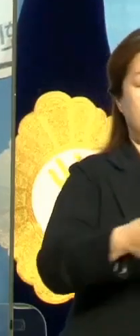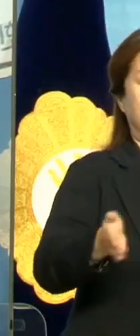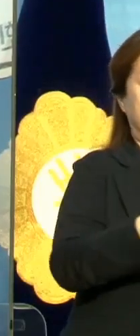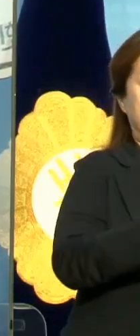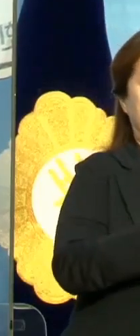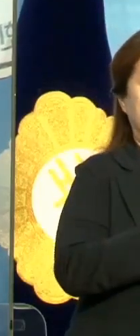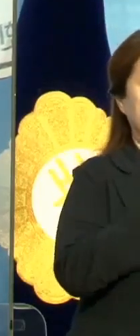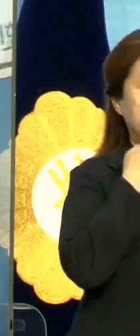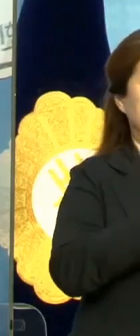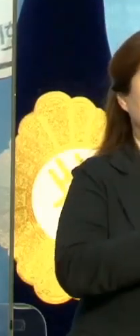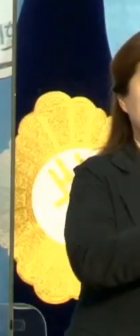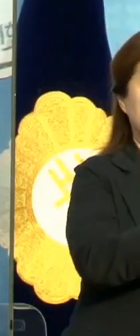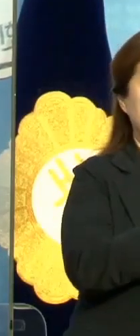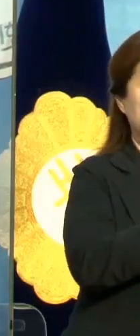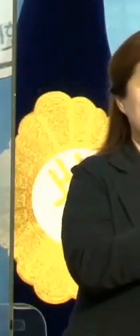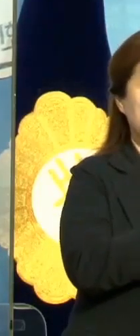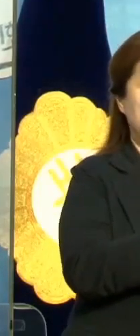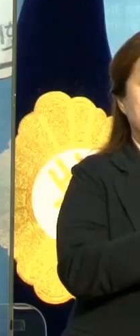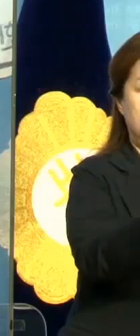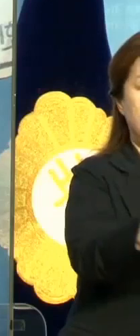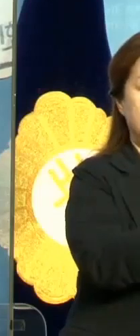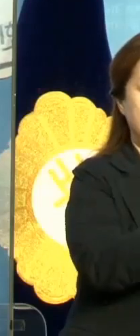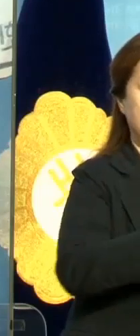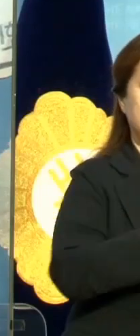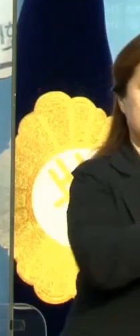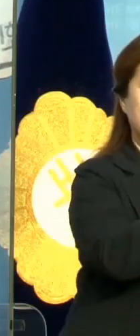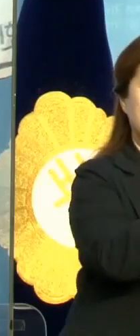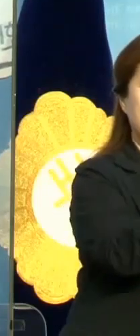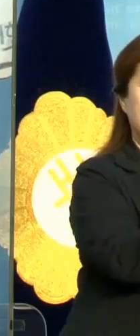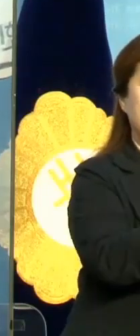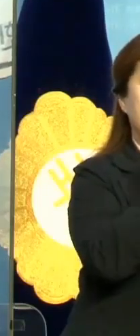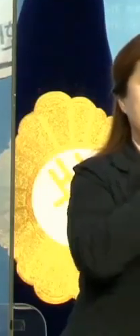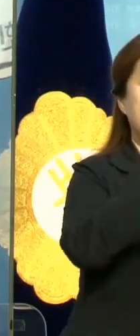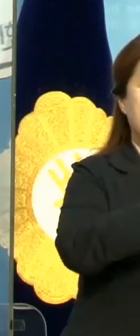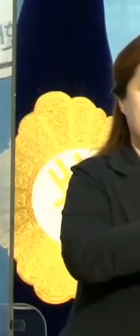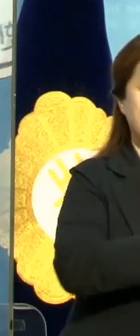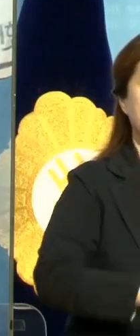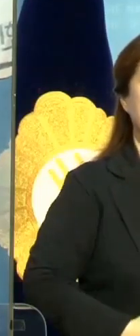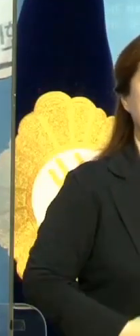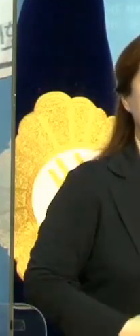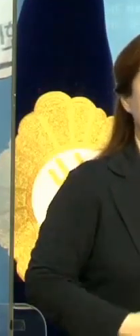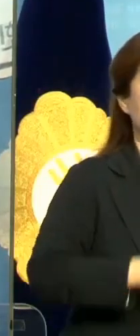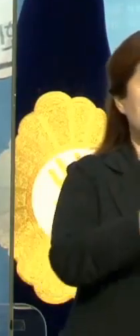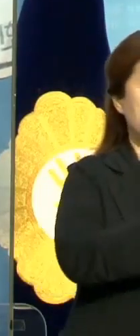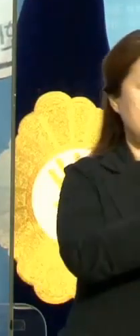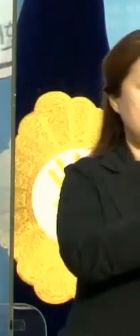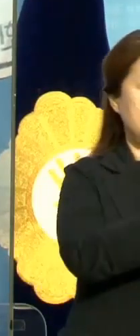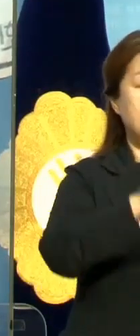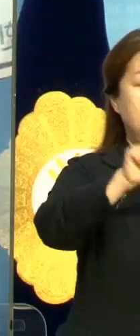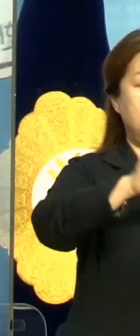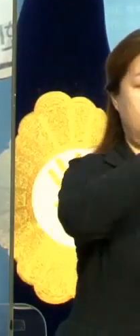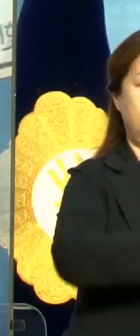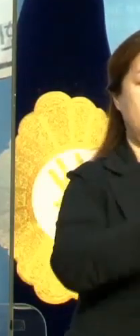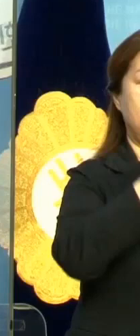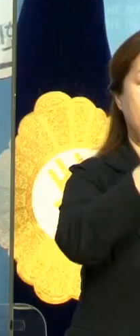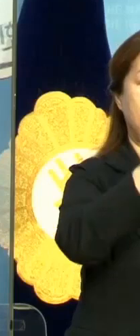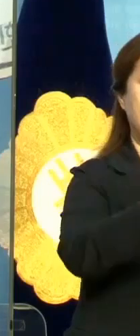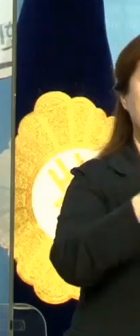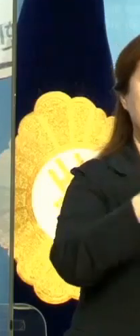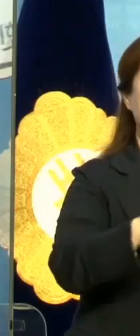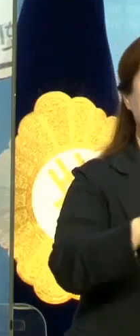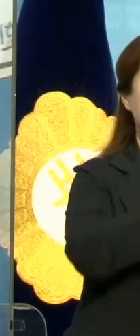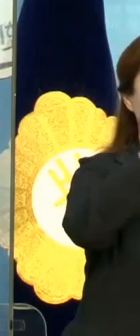강 기간에 거액의 공사를 수주해 딴 의혹 때문입니다 이미 드러난 저항 만으로도 박덕흠